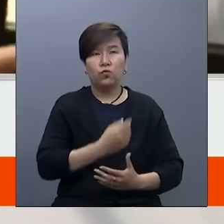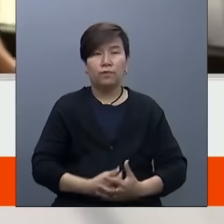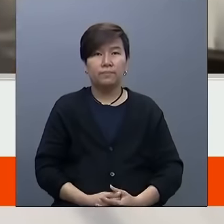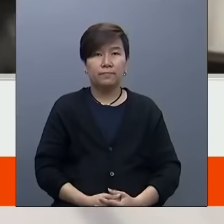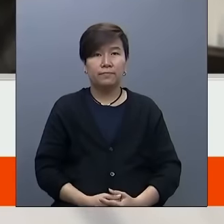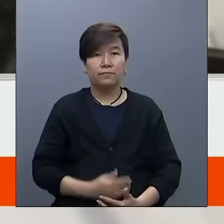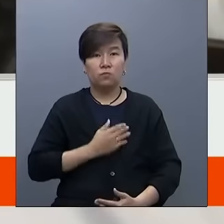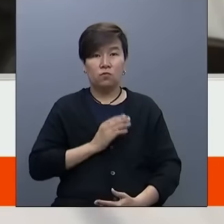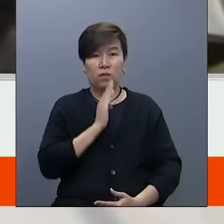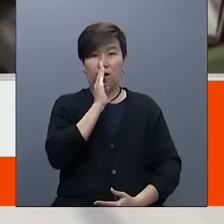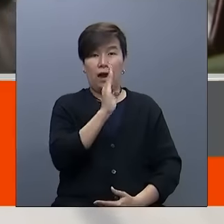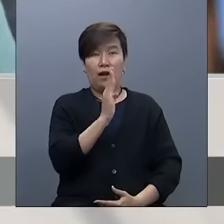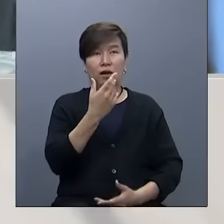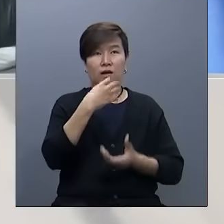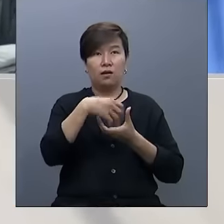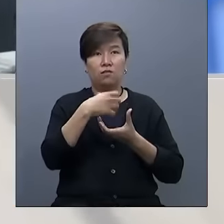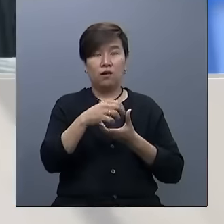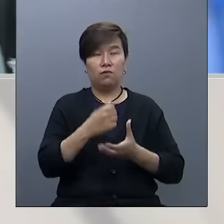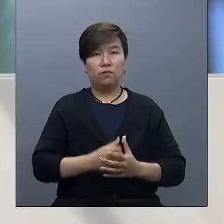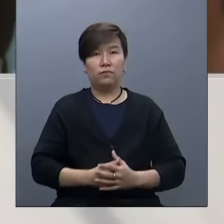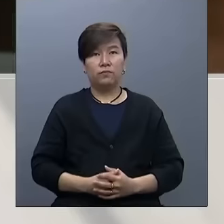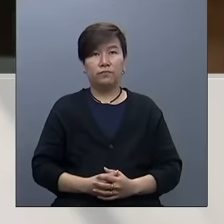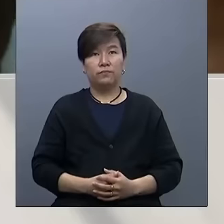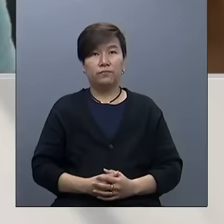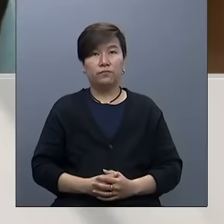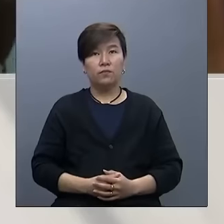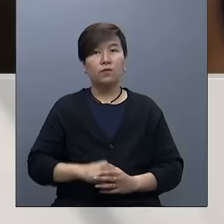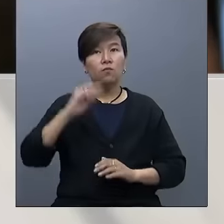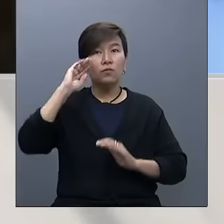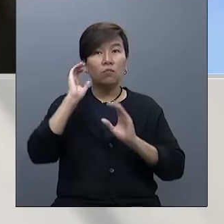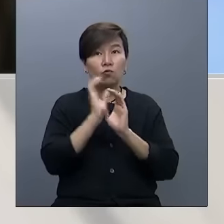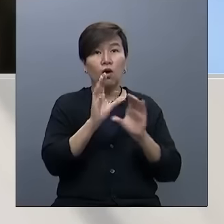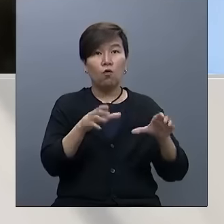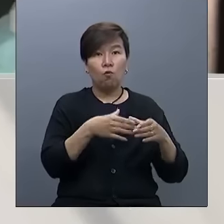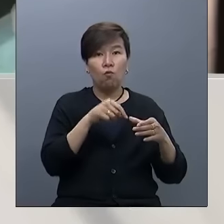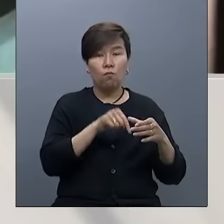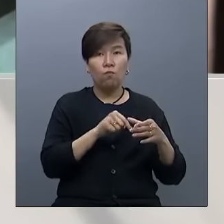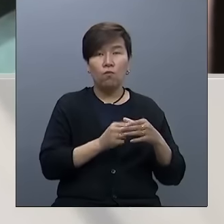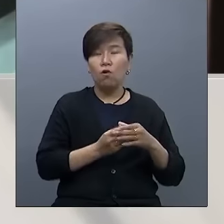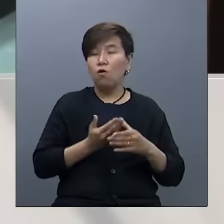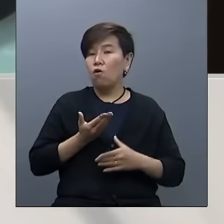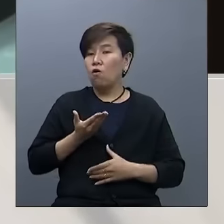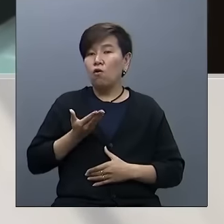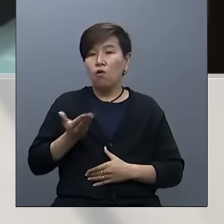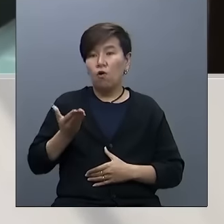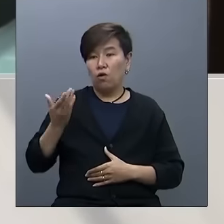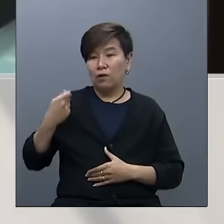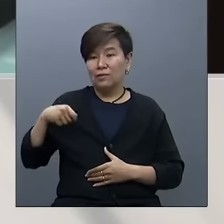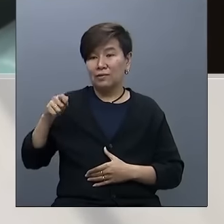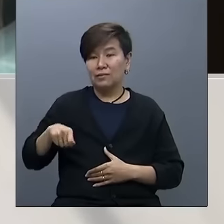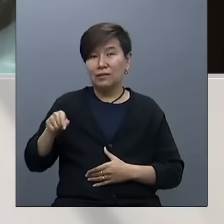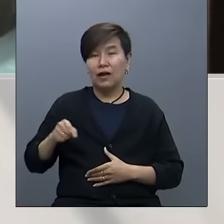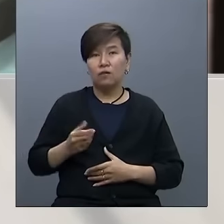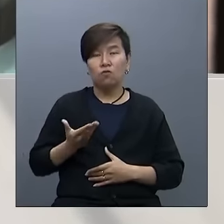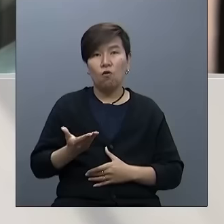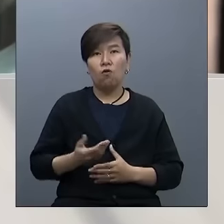ครับในขณะเดียวกันถ้าเกิดว่าทางพนักงานสอบสวนชุดนี้เนี่ยไปออกหมายเรียกรอบหนึ่งแล้วก็ยังไม่ได้มารับ